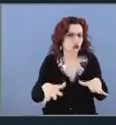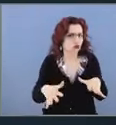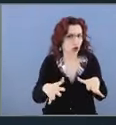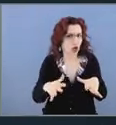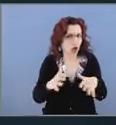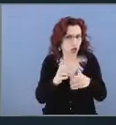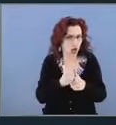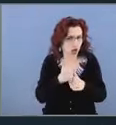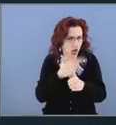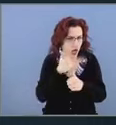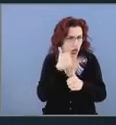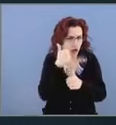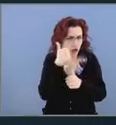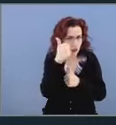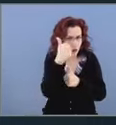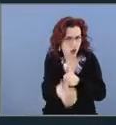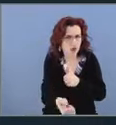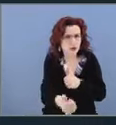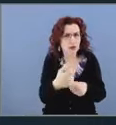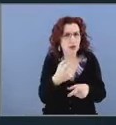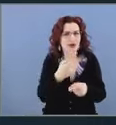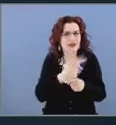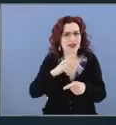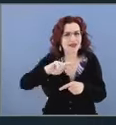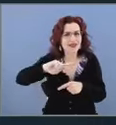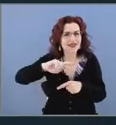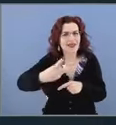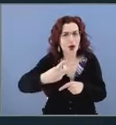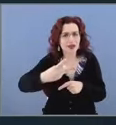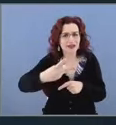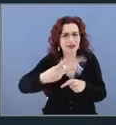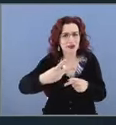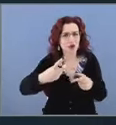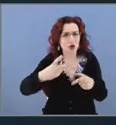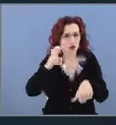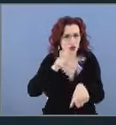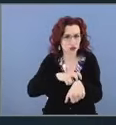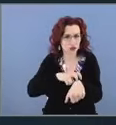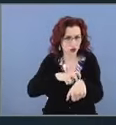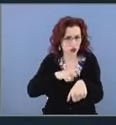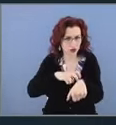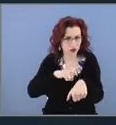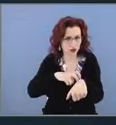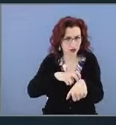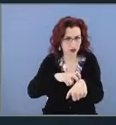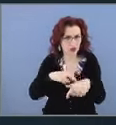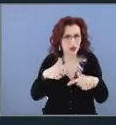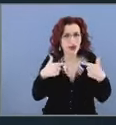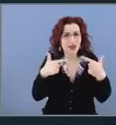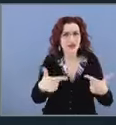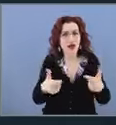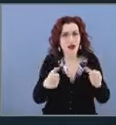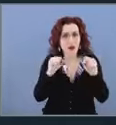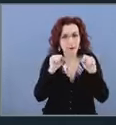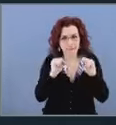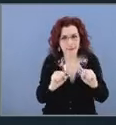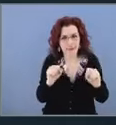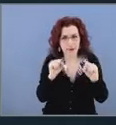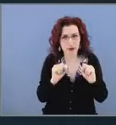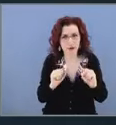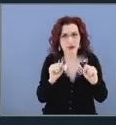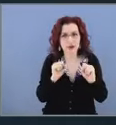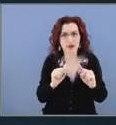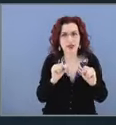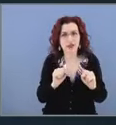seconda edizione di questo dottorato con la possibilità appunto di dare spazio a tematiche, a